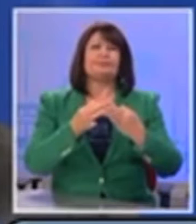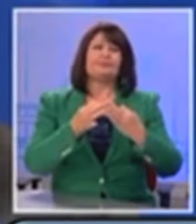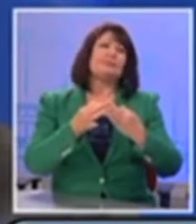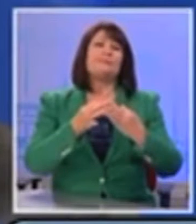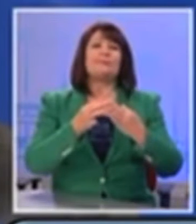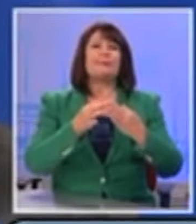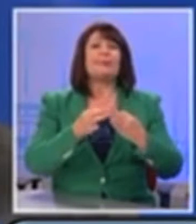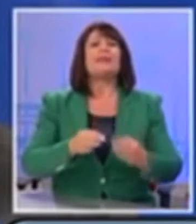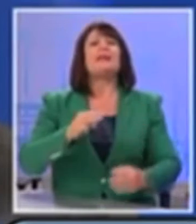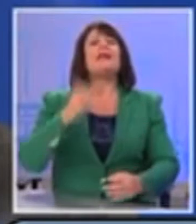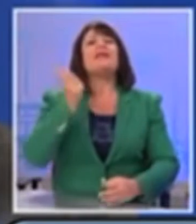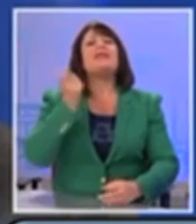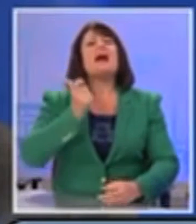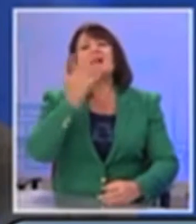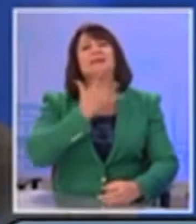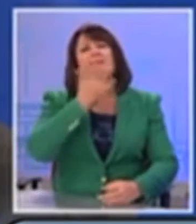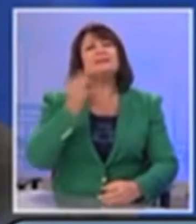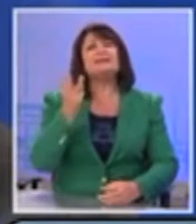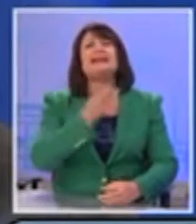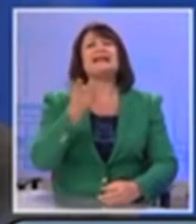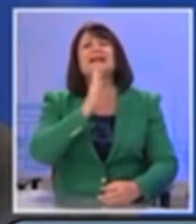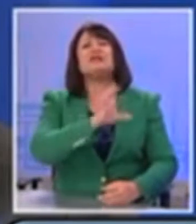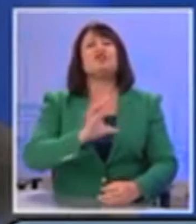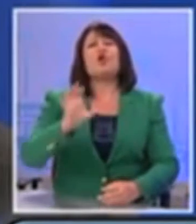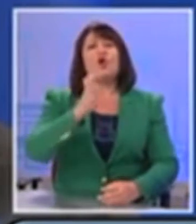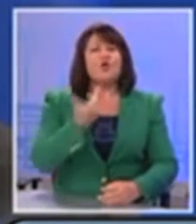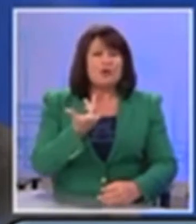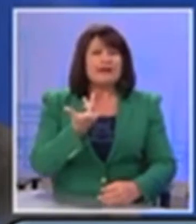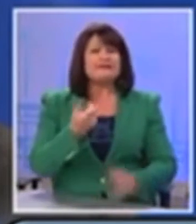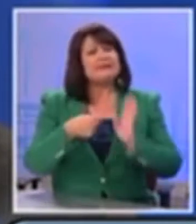que j'ai acquise lors de l'audit de la dette de l'Équateur et